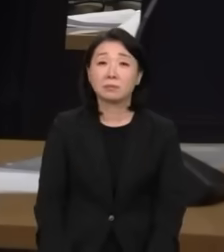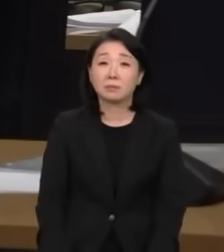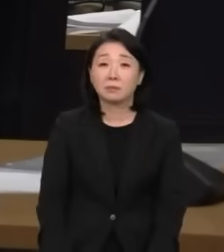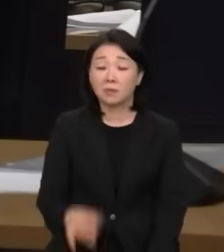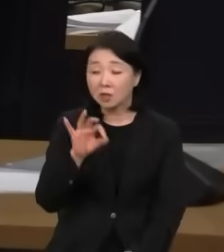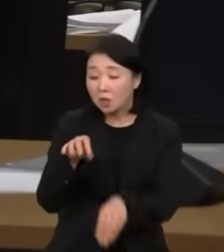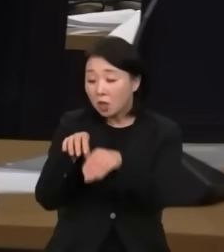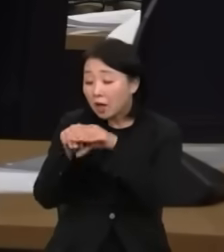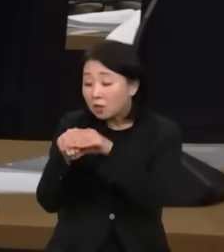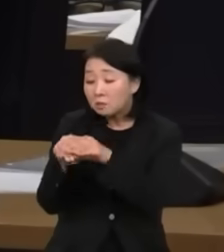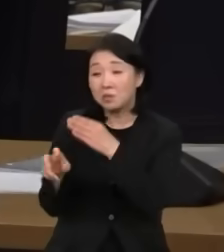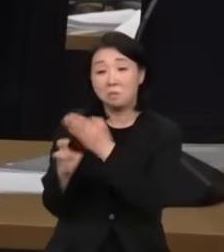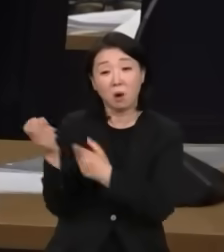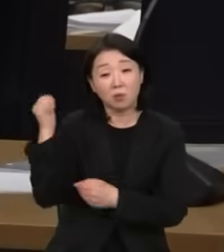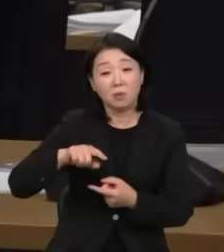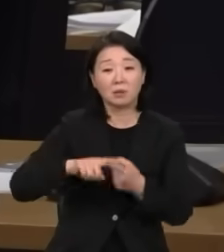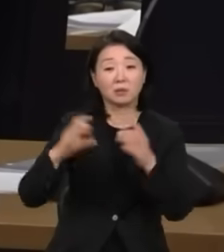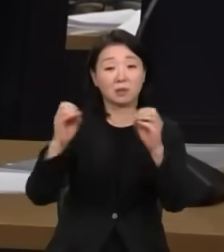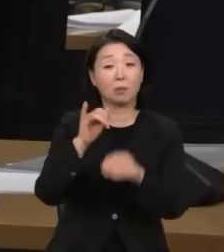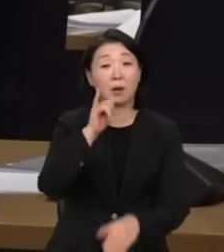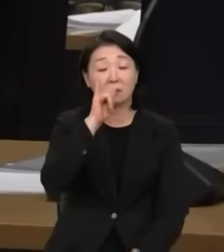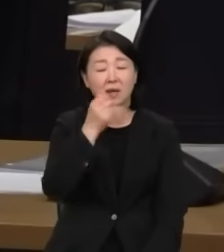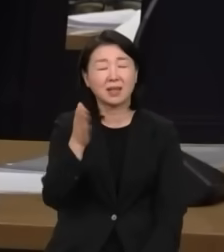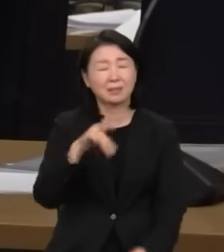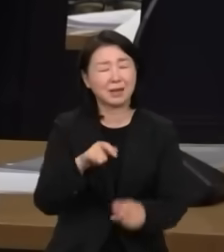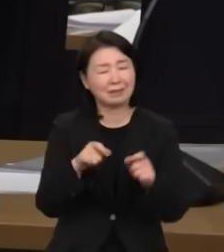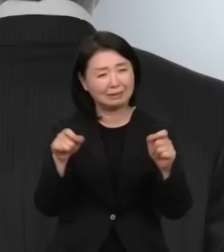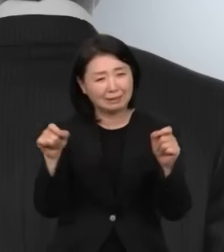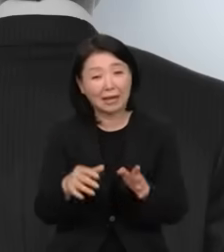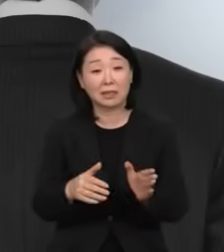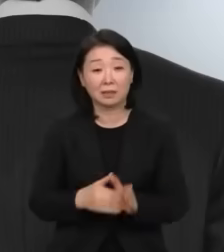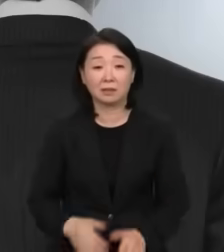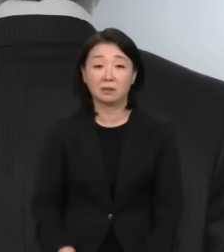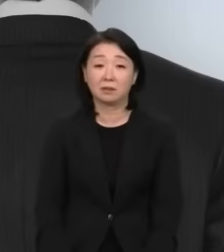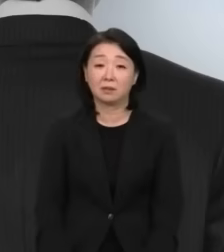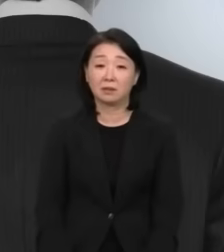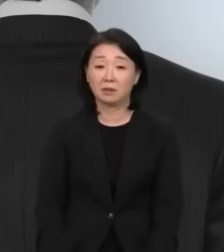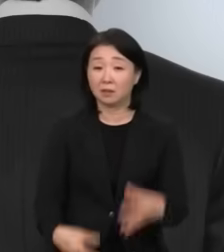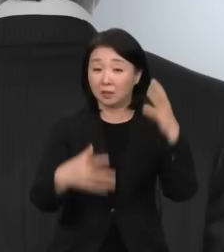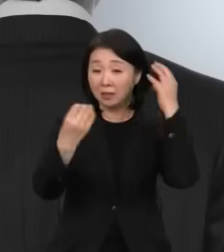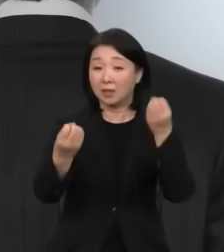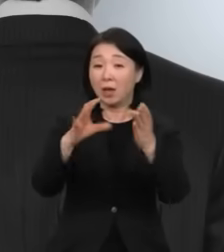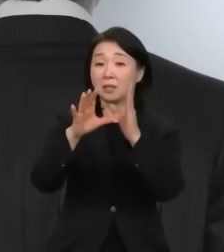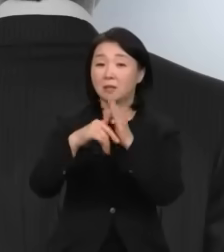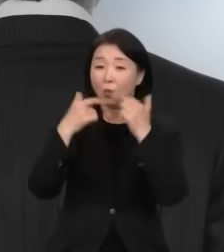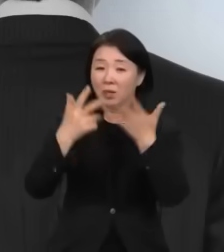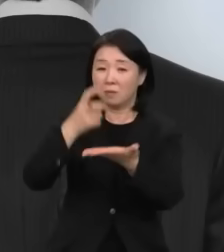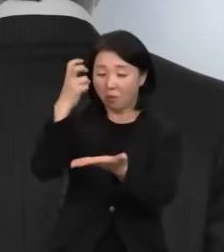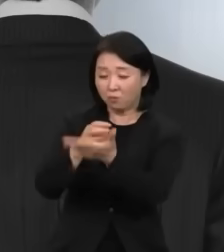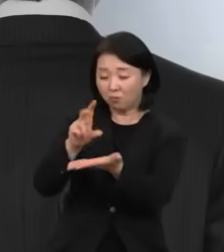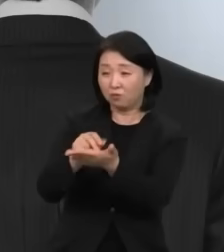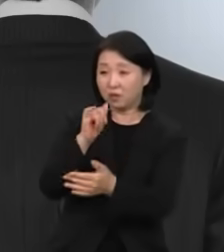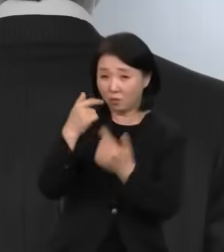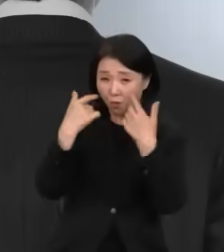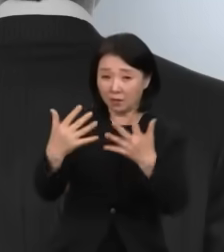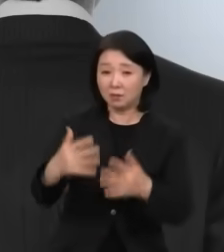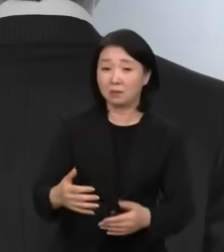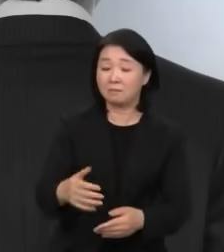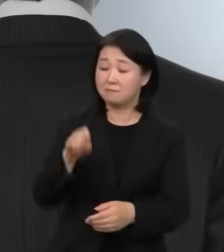청탁금지법 위반 여부에 대해서도 대화가 오갔지만 길지는 못했습니다. 대사관 행사에 분명히 법적 문제가 있습니다.